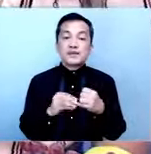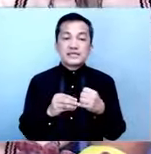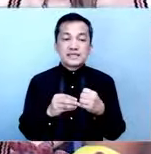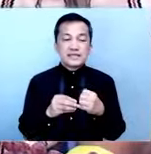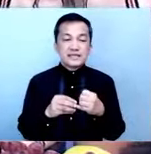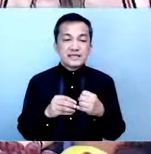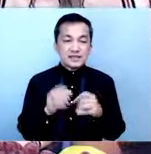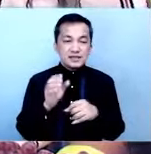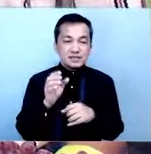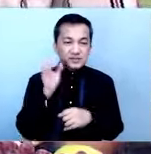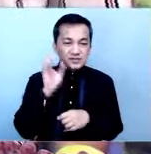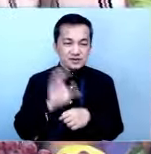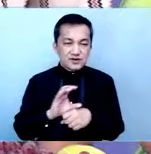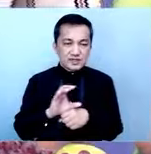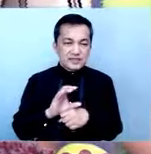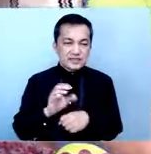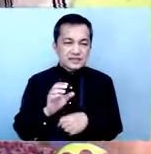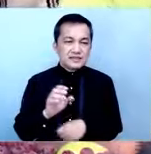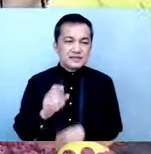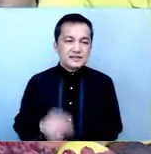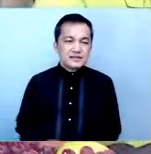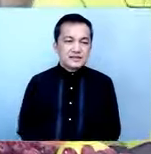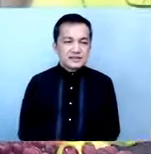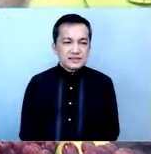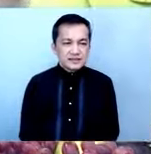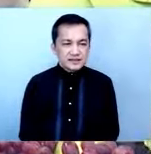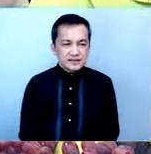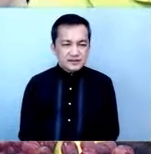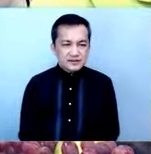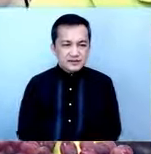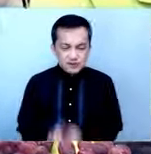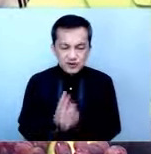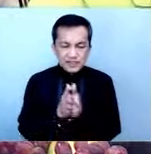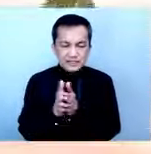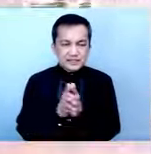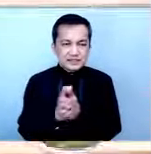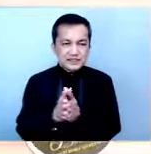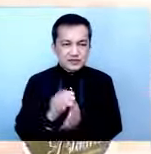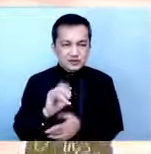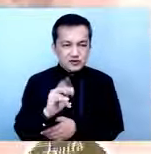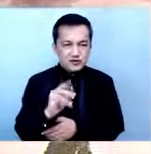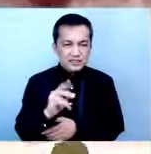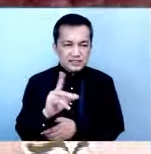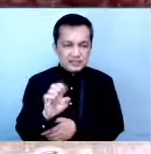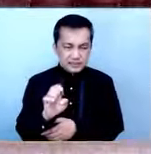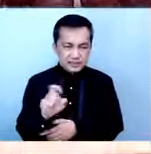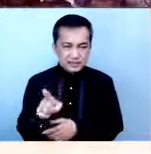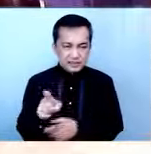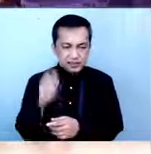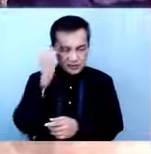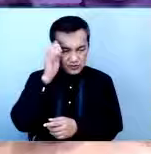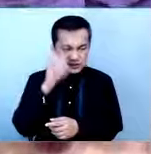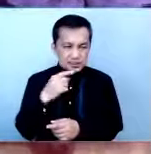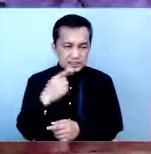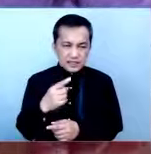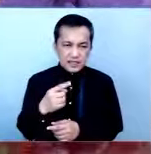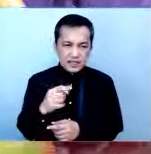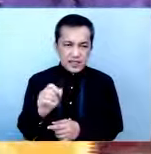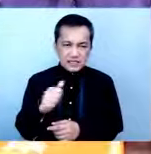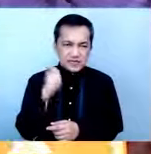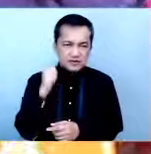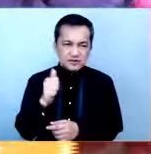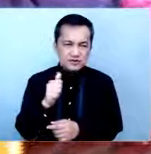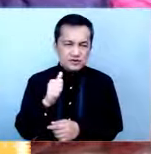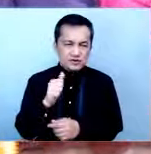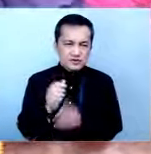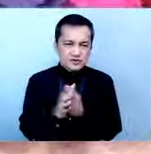may chocolate. Yes po. Okay. Pag naman yung iba po, very conscious sila with health, we recommend na all fruits, ayaw nila may chocolate kasi.